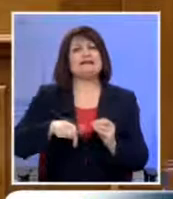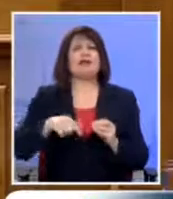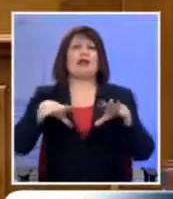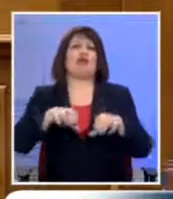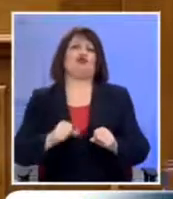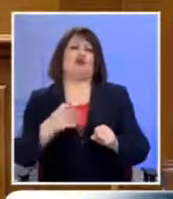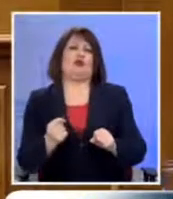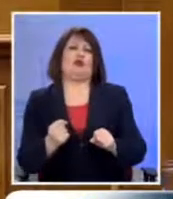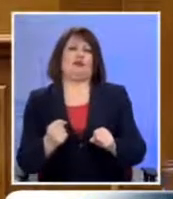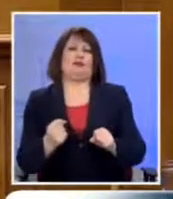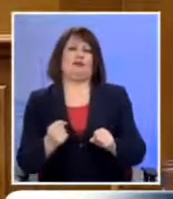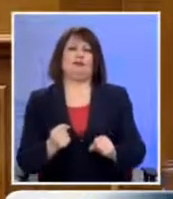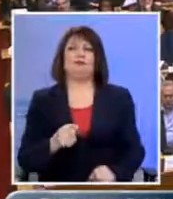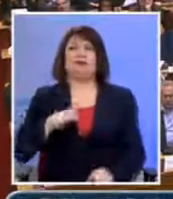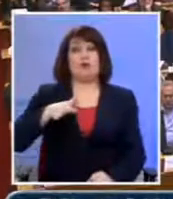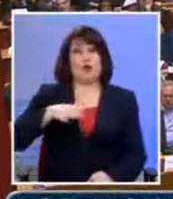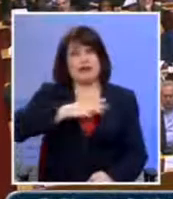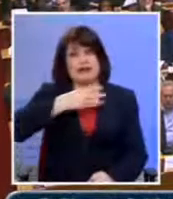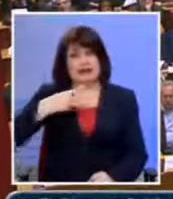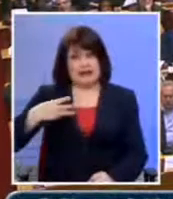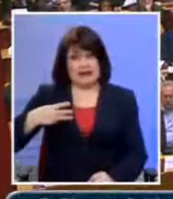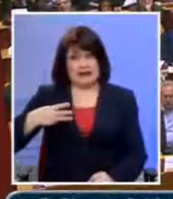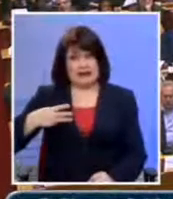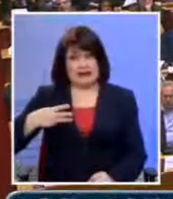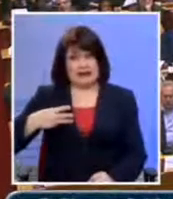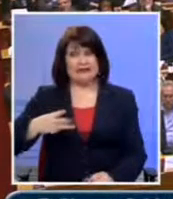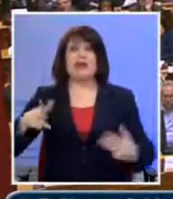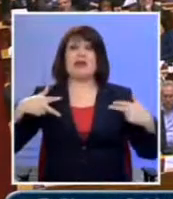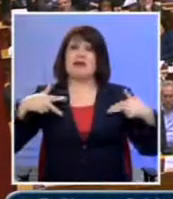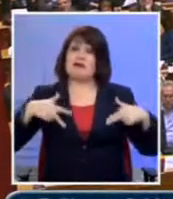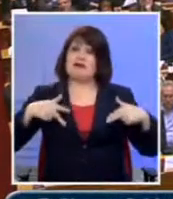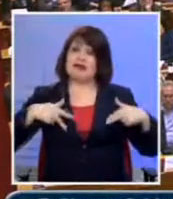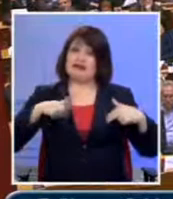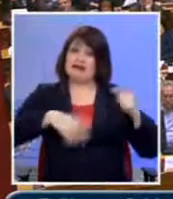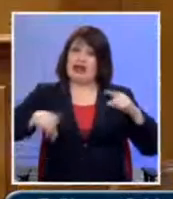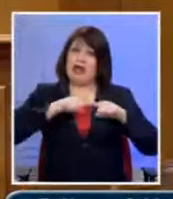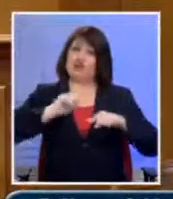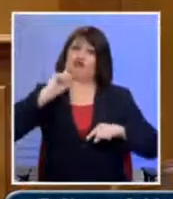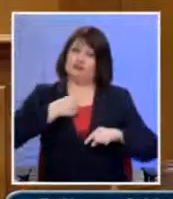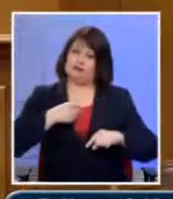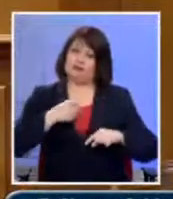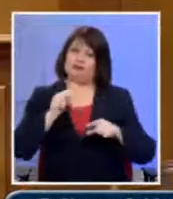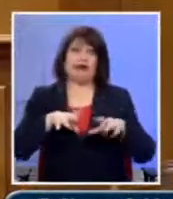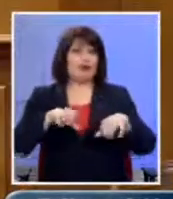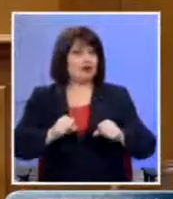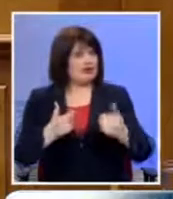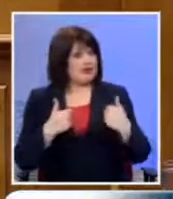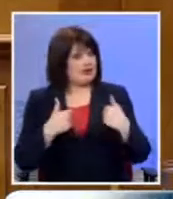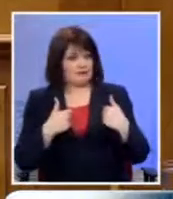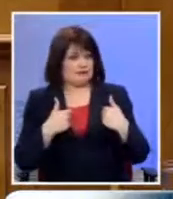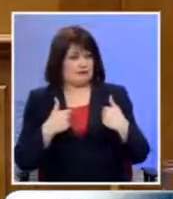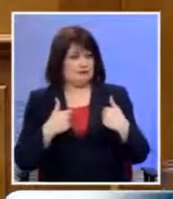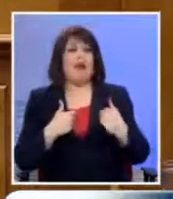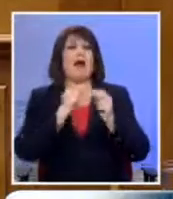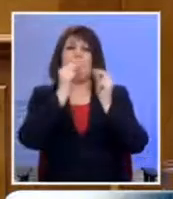εξουσία. Γιατί μπορεί ο ΣΥΡΙΖΑ να έχει την κυβέρνηση με τη λαϊκή εντολή, αλλά δεν έχει την εξουσία. Και